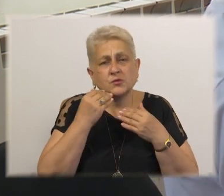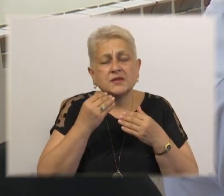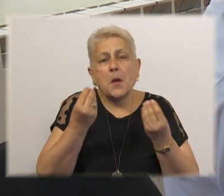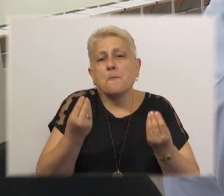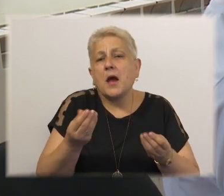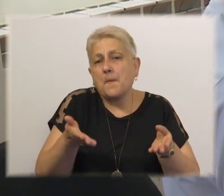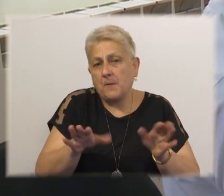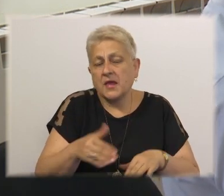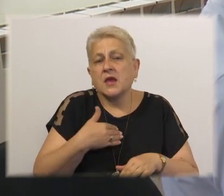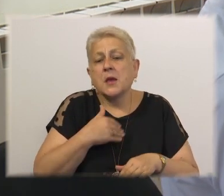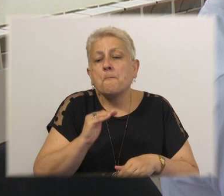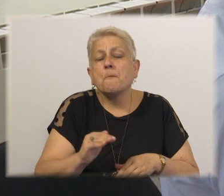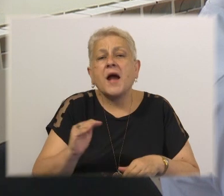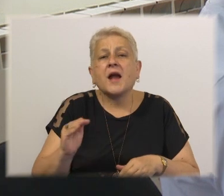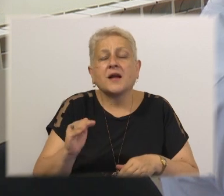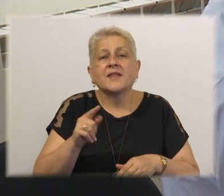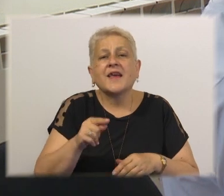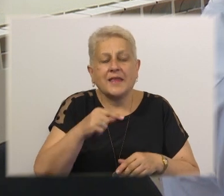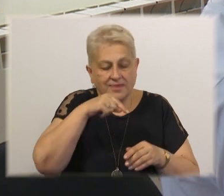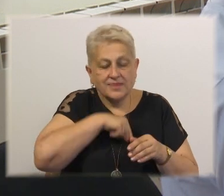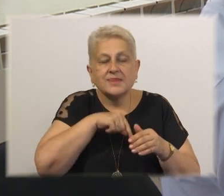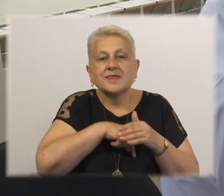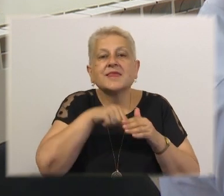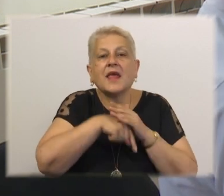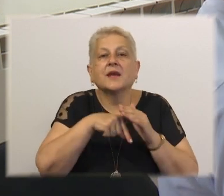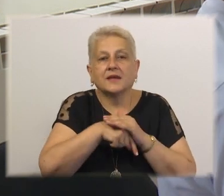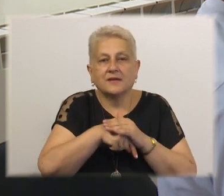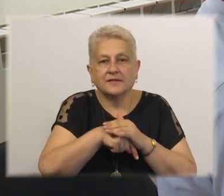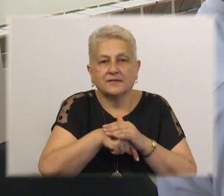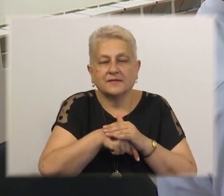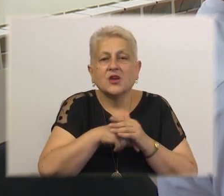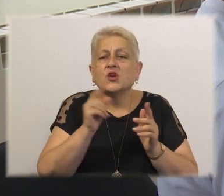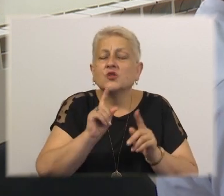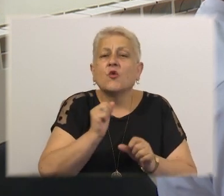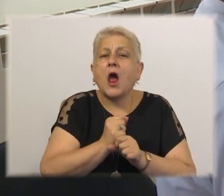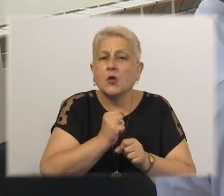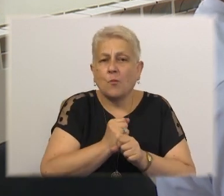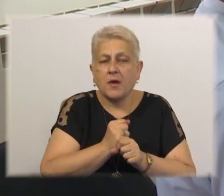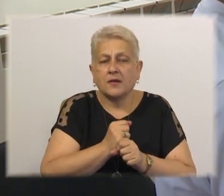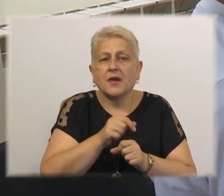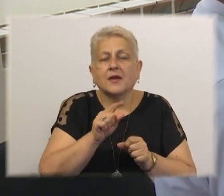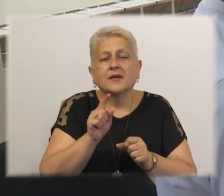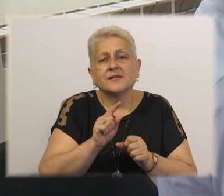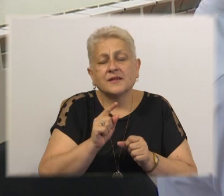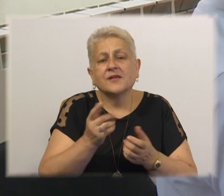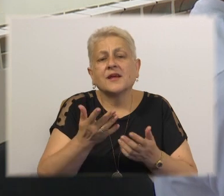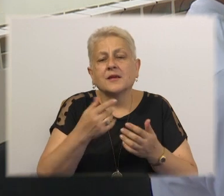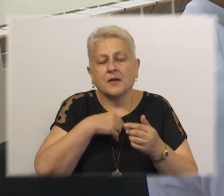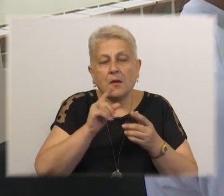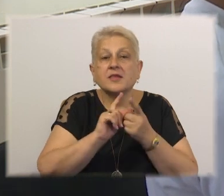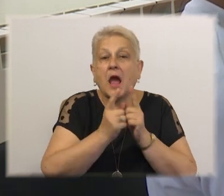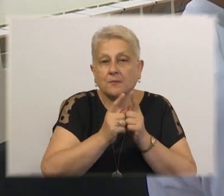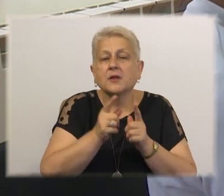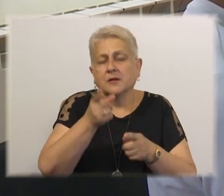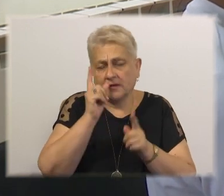պարապմնալ եւ որոշեցի իմ մանկական այդ ներքին այդ ինչ որ անում էի, այսինքն այդ որ ներքուստ ես թարգմանում